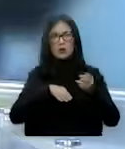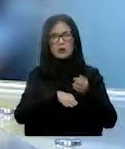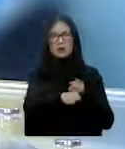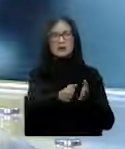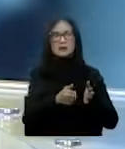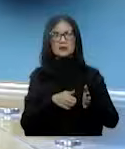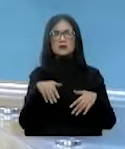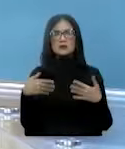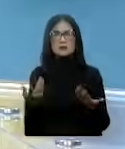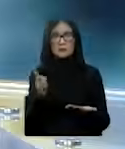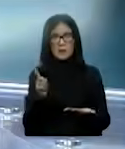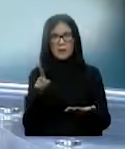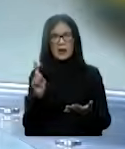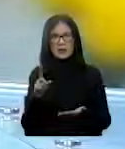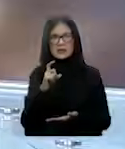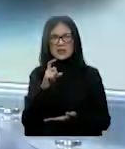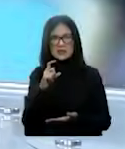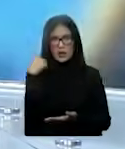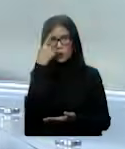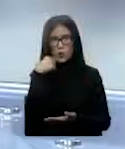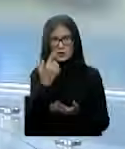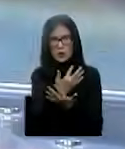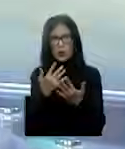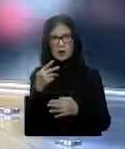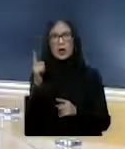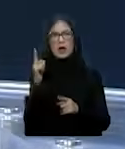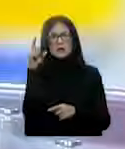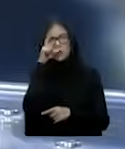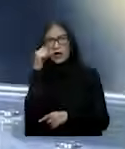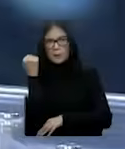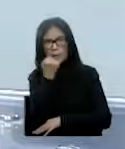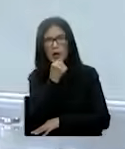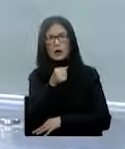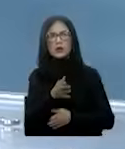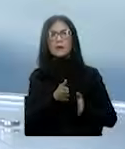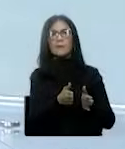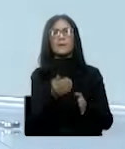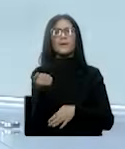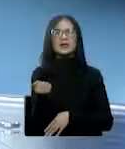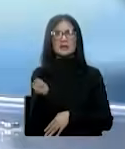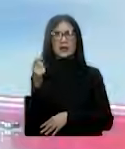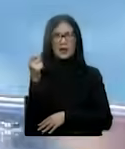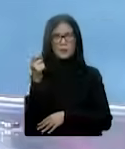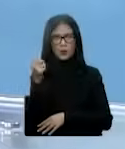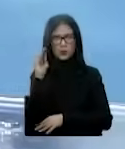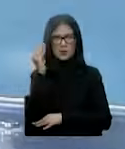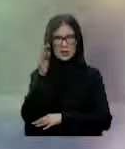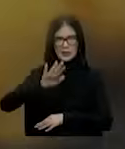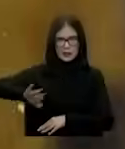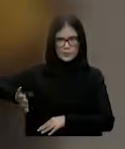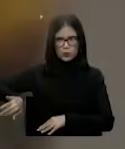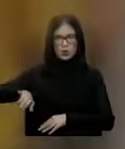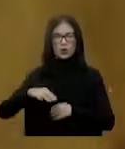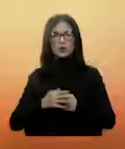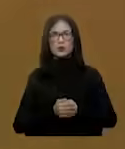Sebelumnya berbekal ciri-ciri wajah, warga mencari pelaku di sepanjang jalan kawasan Pasar Rebo, Jakarta Timur.